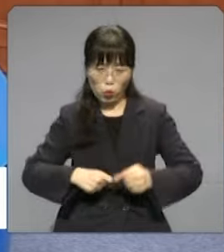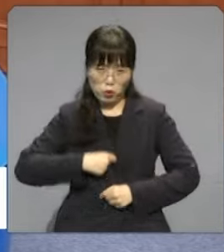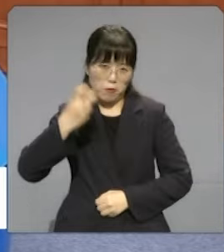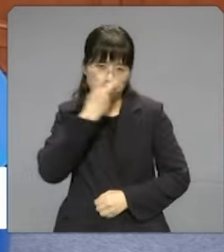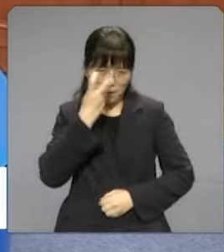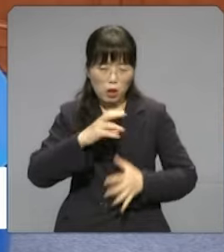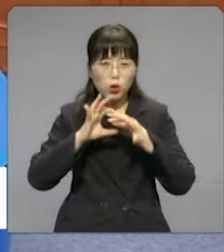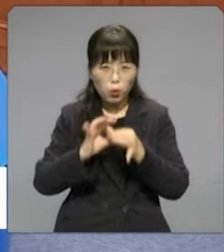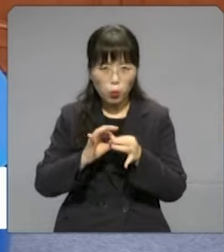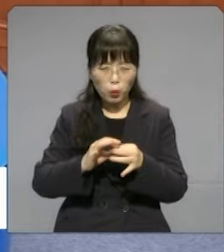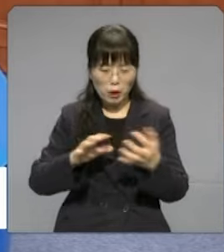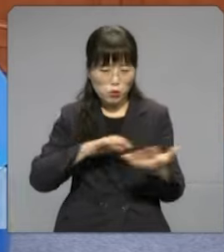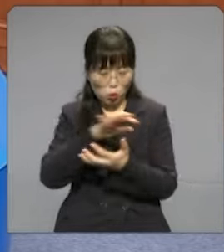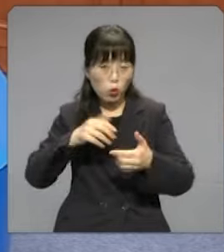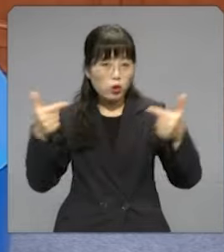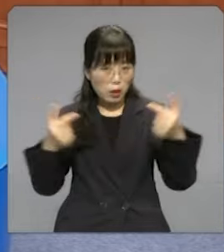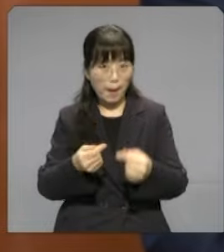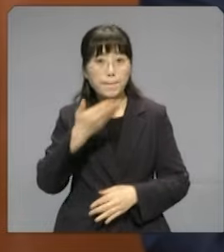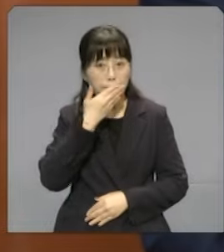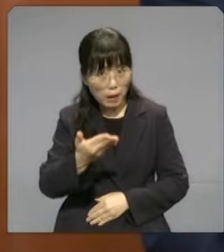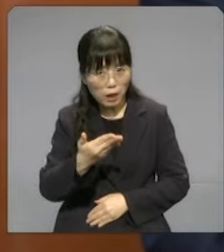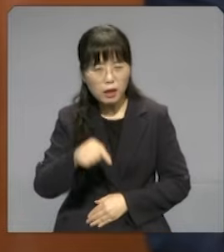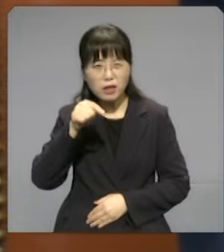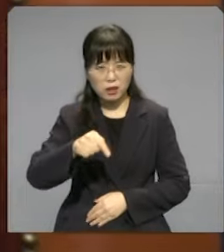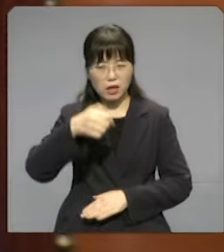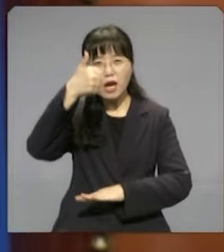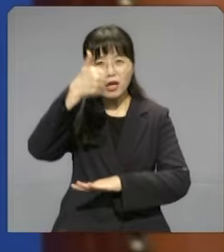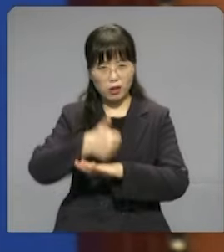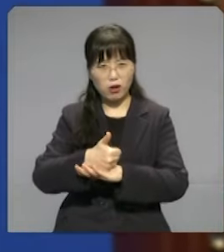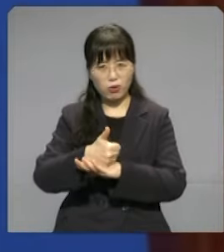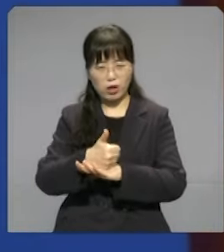심사를 통해 잡음을 최소화할 수 있느냐가 총선